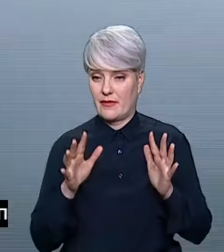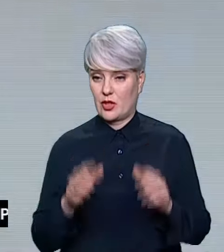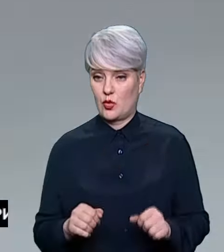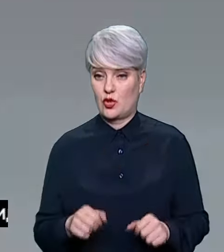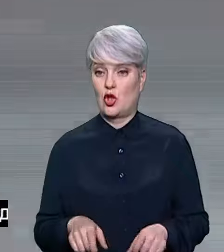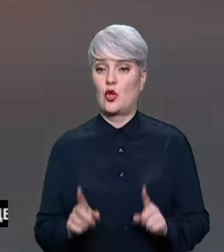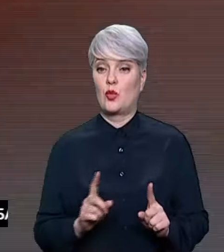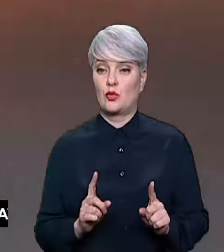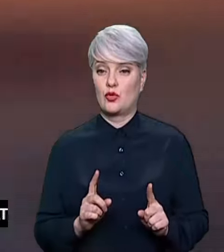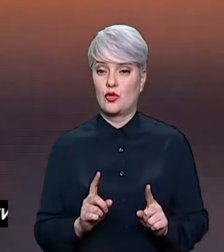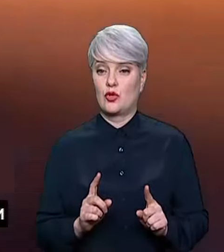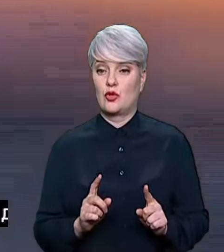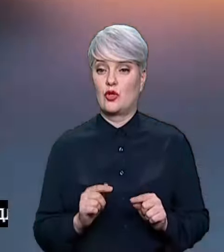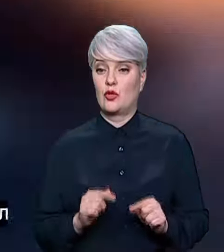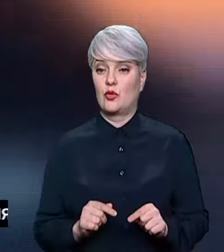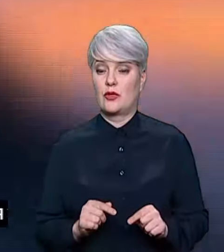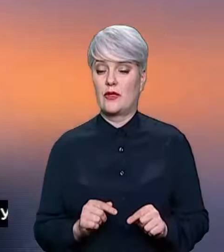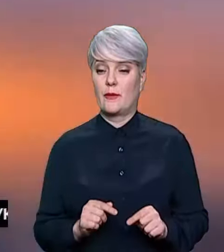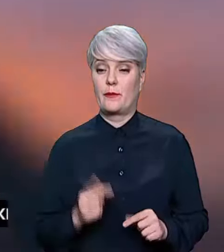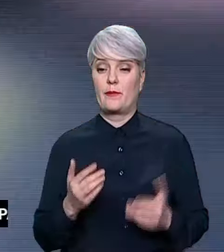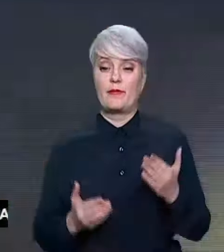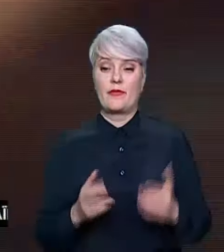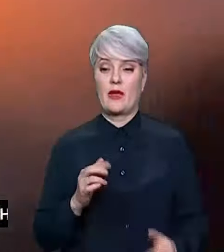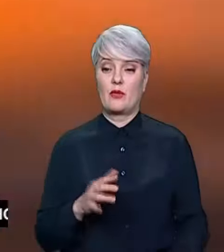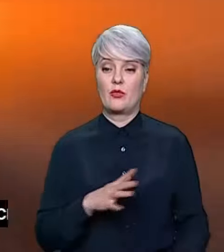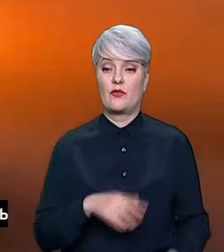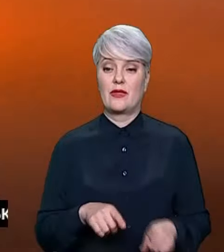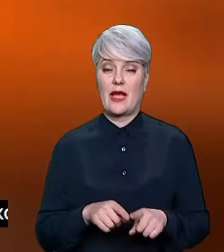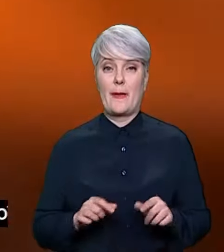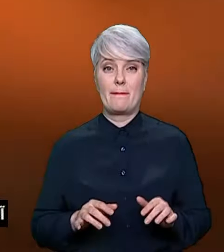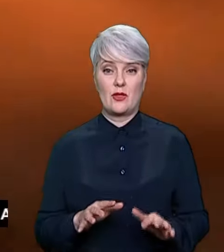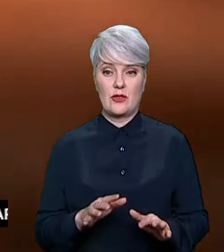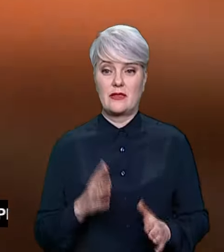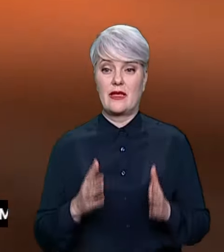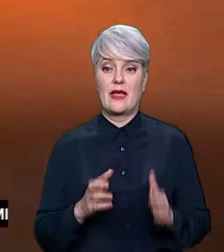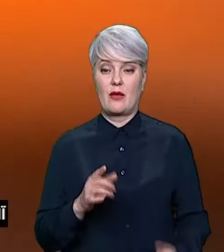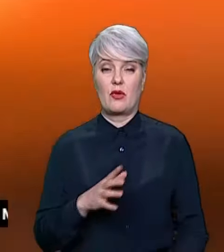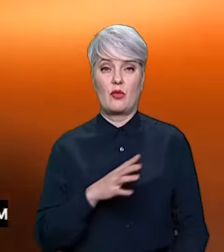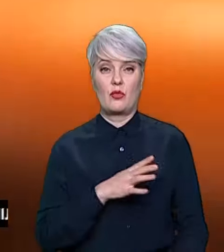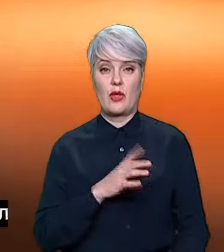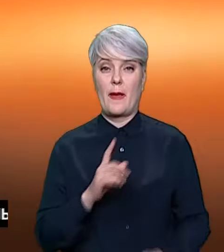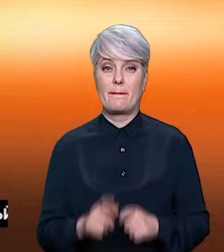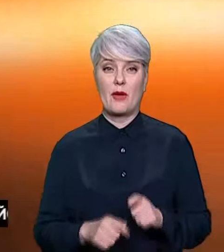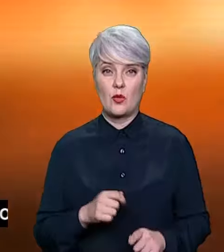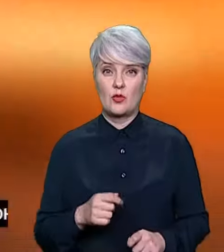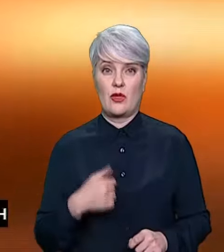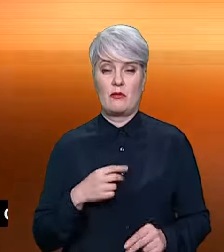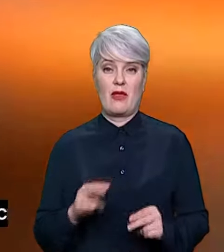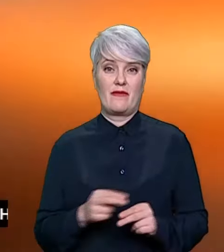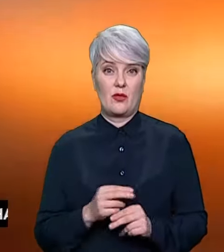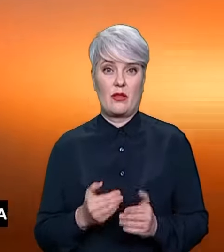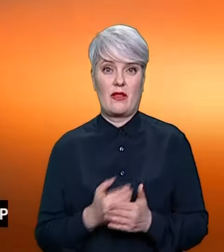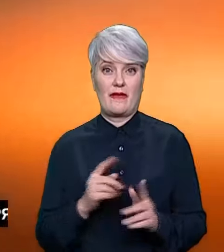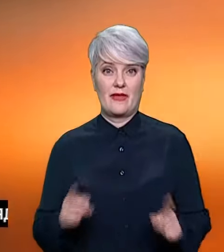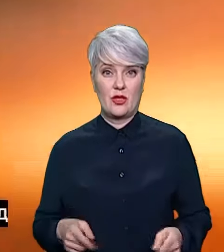що тут, знаєте, якби це був такий процес, що от відбулися порушення, ми там відремонтували, щось